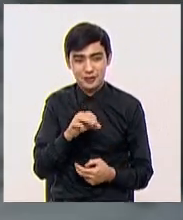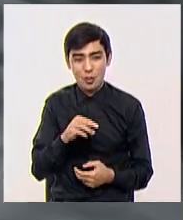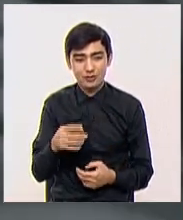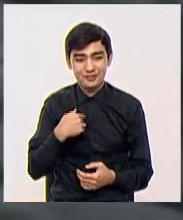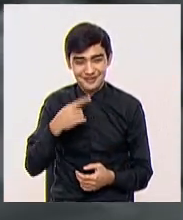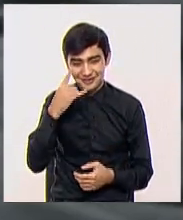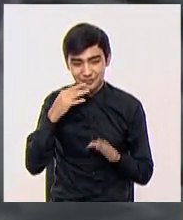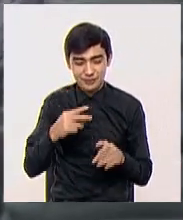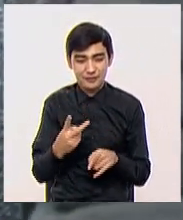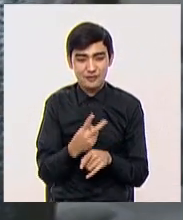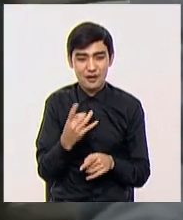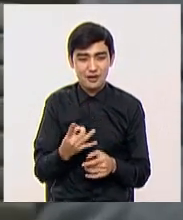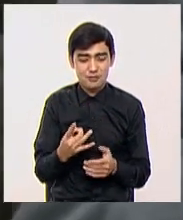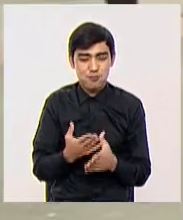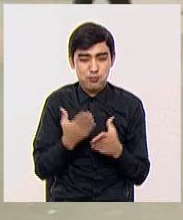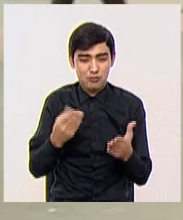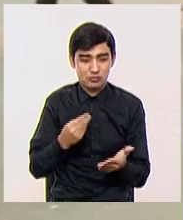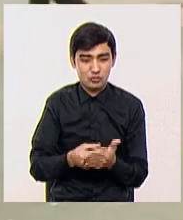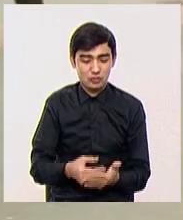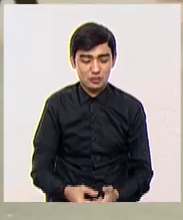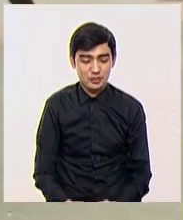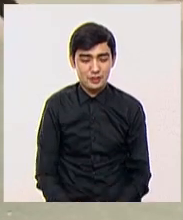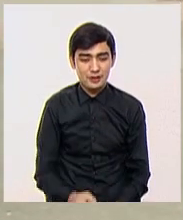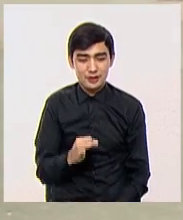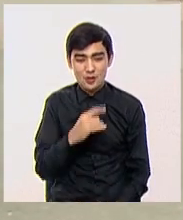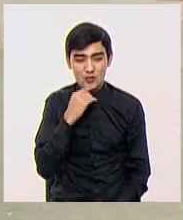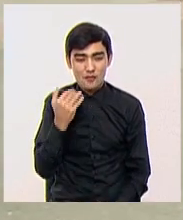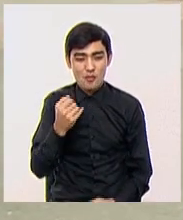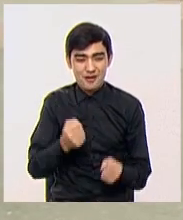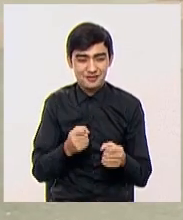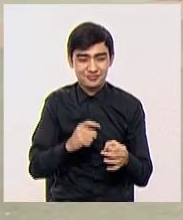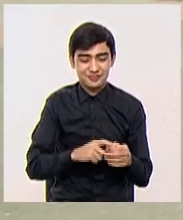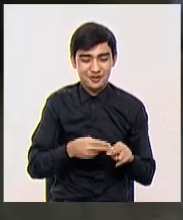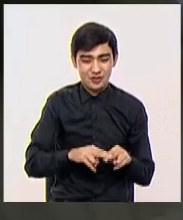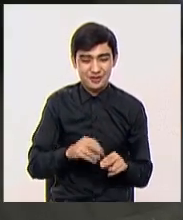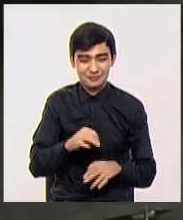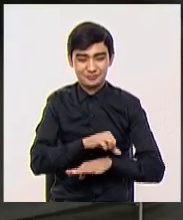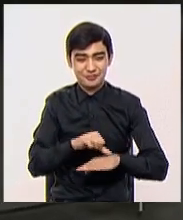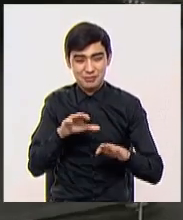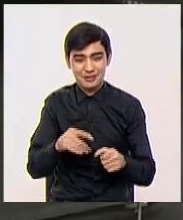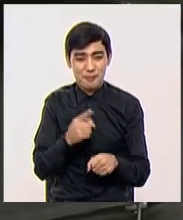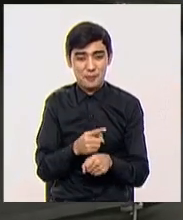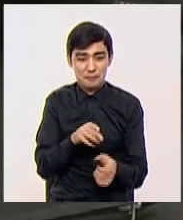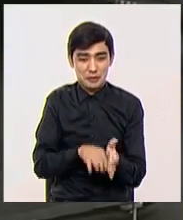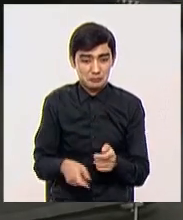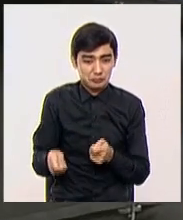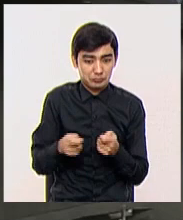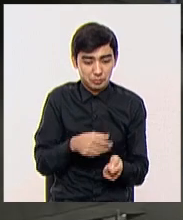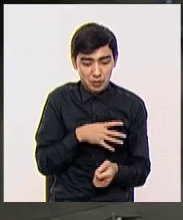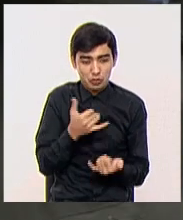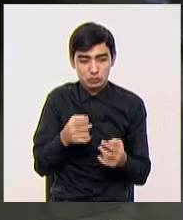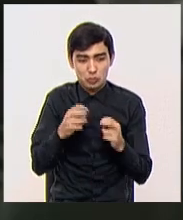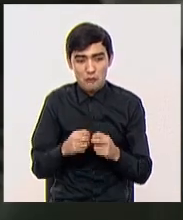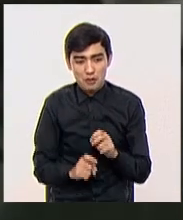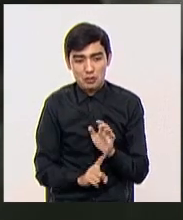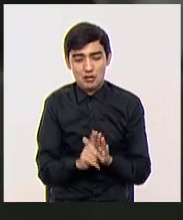тұрады? Екі есе қымбат. Жиналғандар Ресей көліктерін бастапқыда шекарадан еш шектеусіз кіргізіп алып, қазір тексеруге